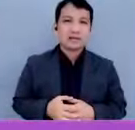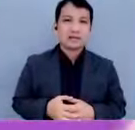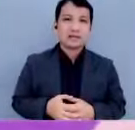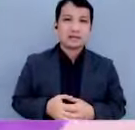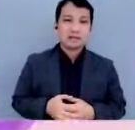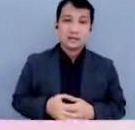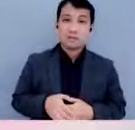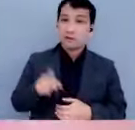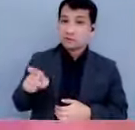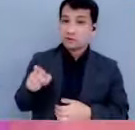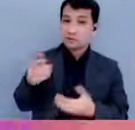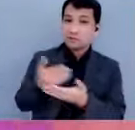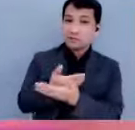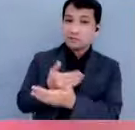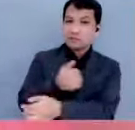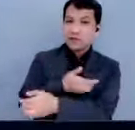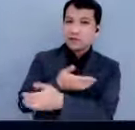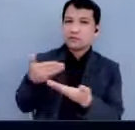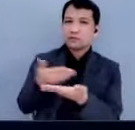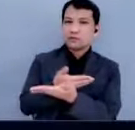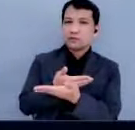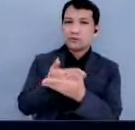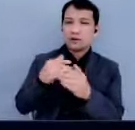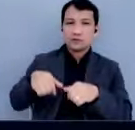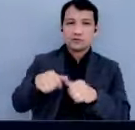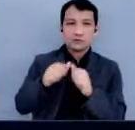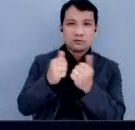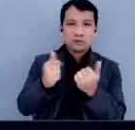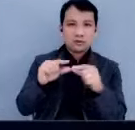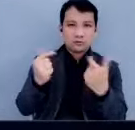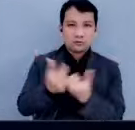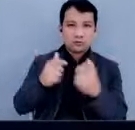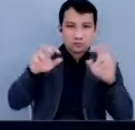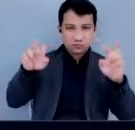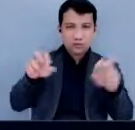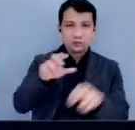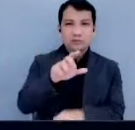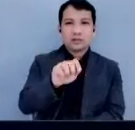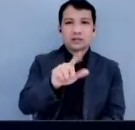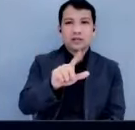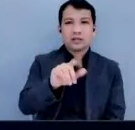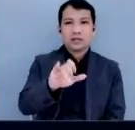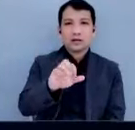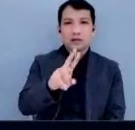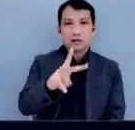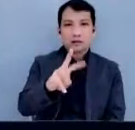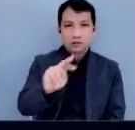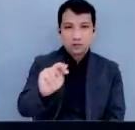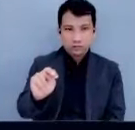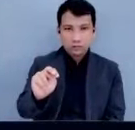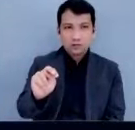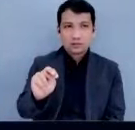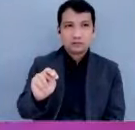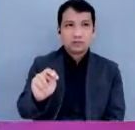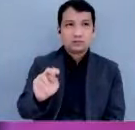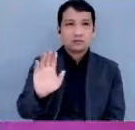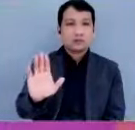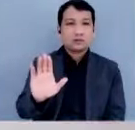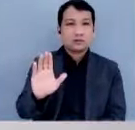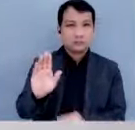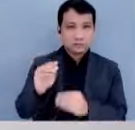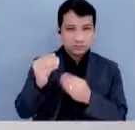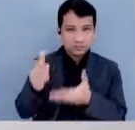Kabilang ang kantang ito sa pinakabagong album ng grupo na Talaarawan. At ang mas bongga, it's giving girl